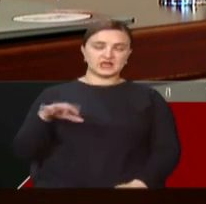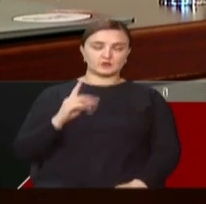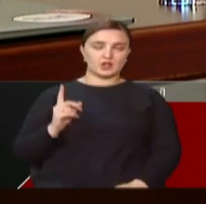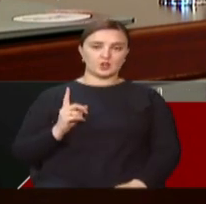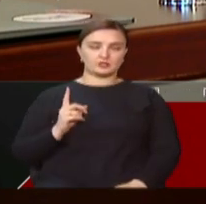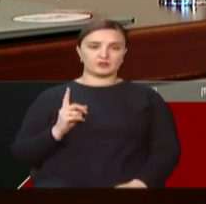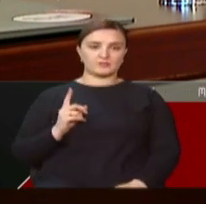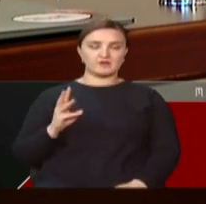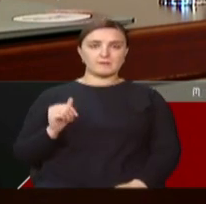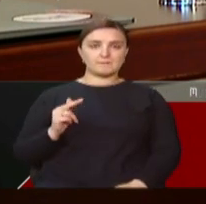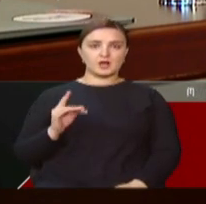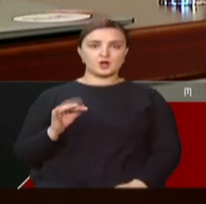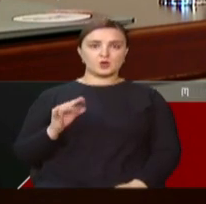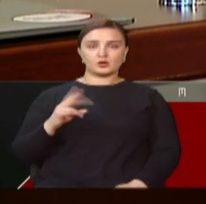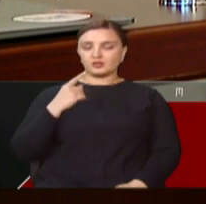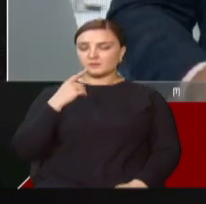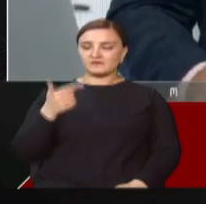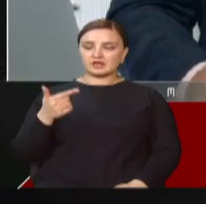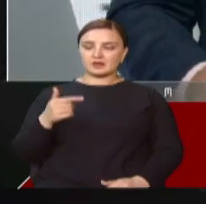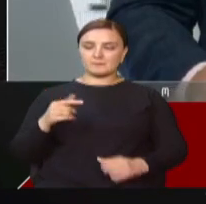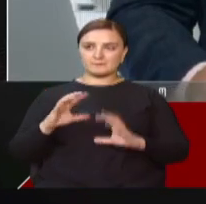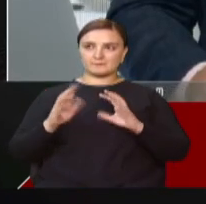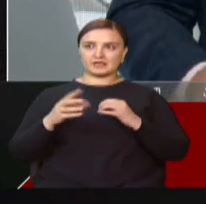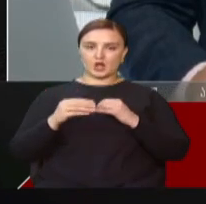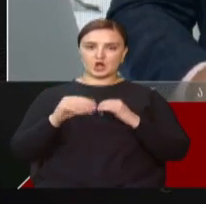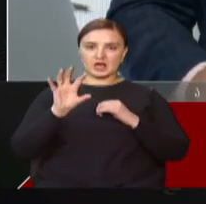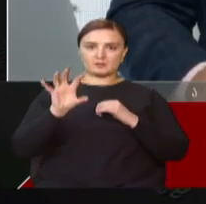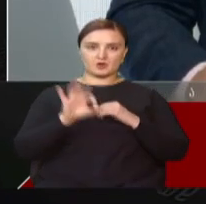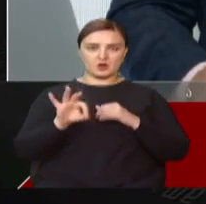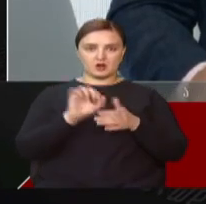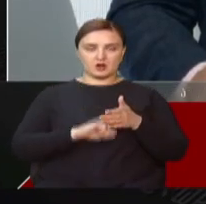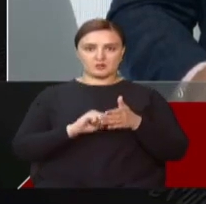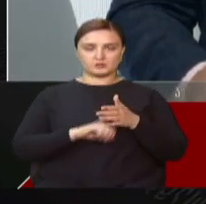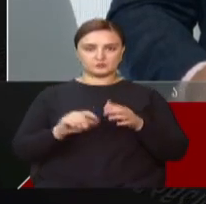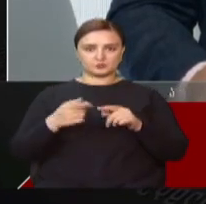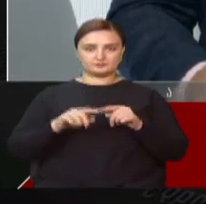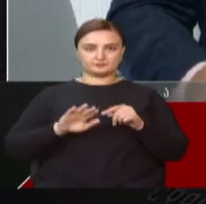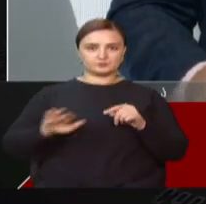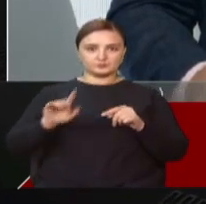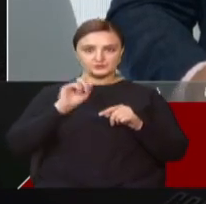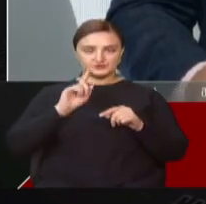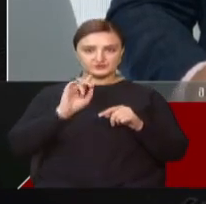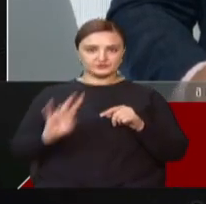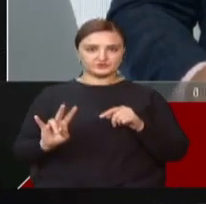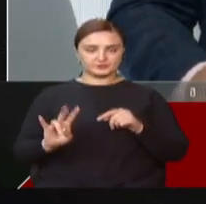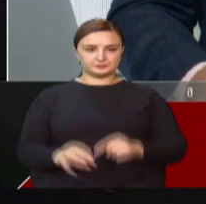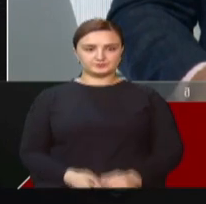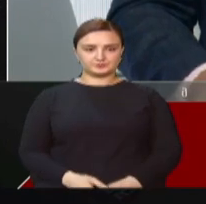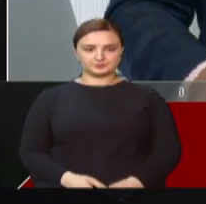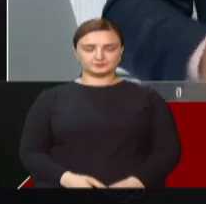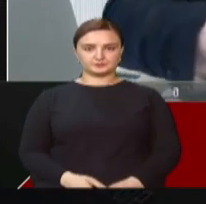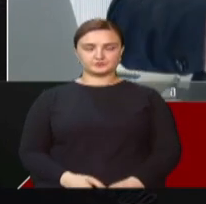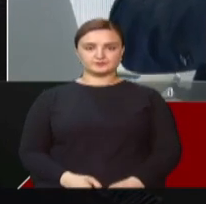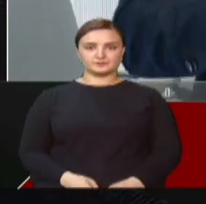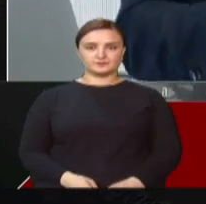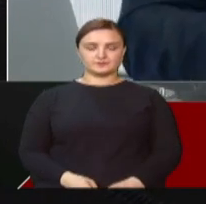თავად მაკრონის განცხადებით გეოგრაფიული ადგილმდებარეობის გამო, ასე ვთქვათ, ჩამოიტოვეს აი ამ, ასე ვთქვათ, ამ